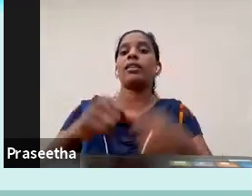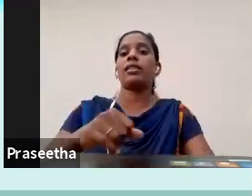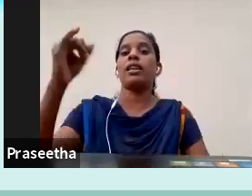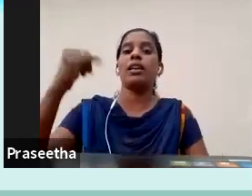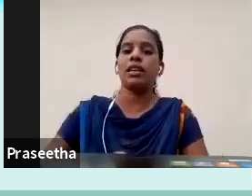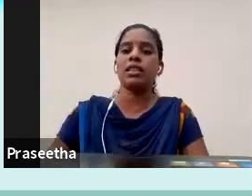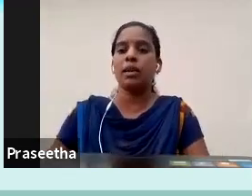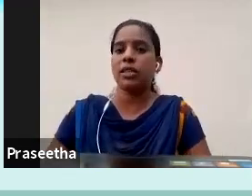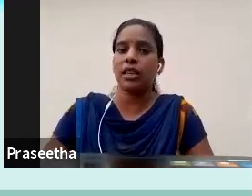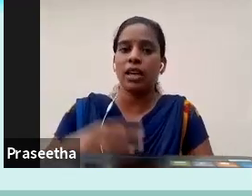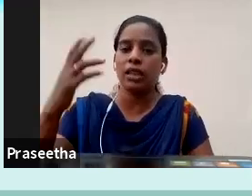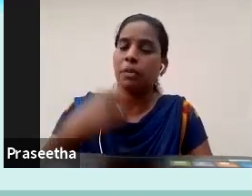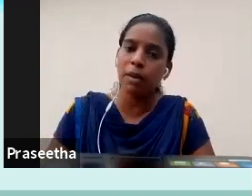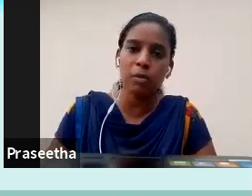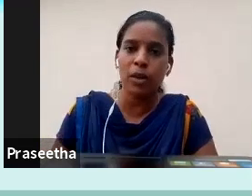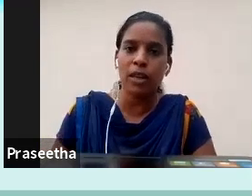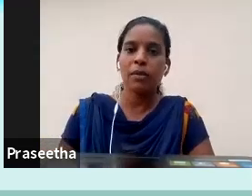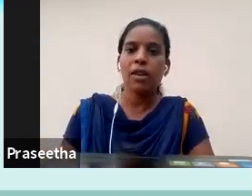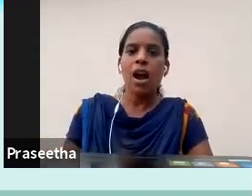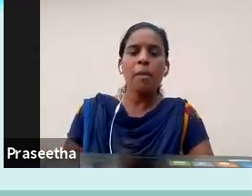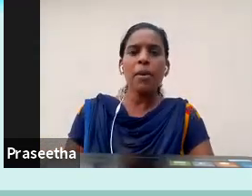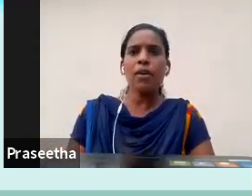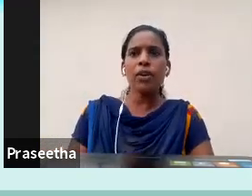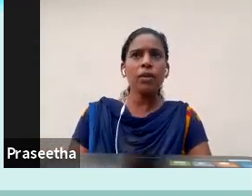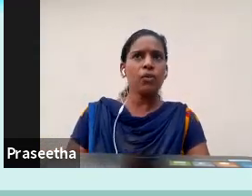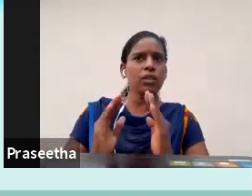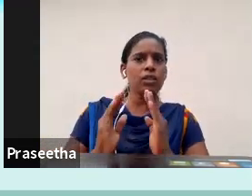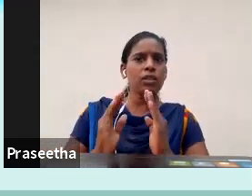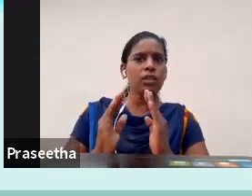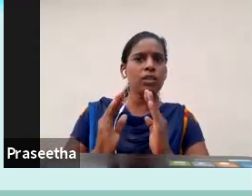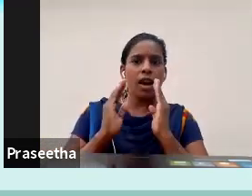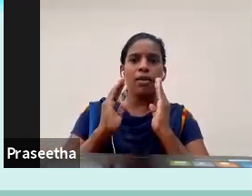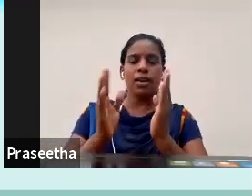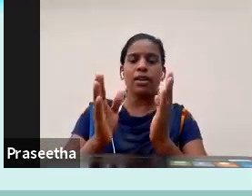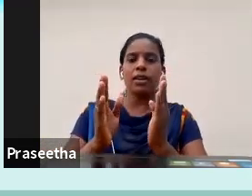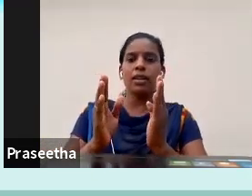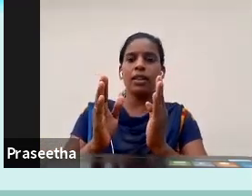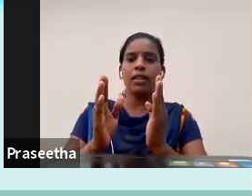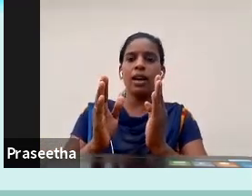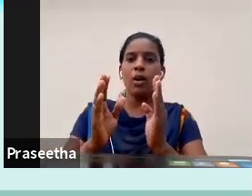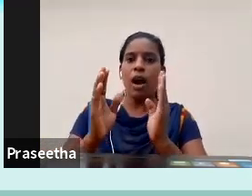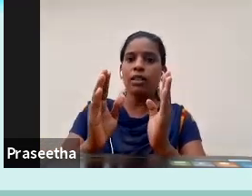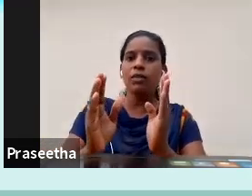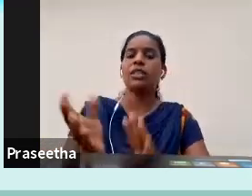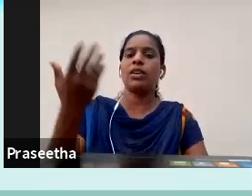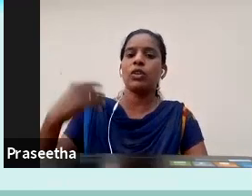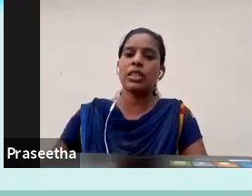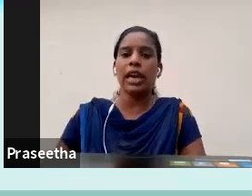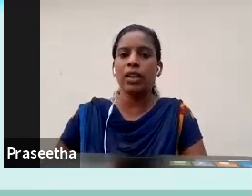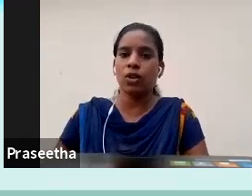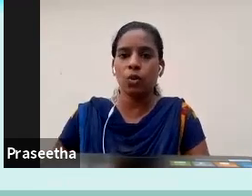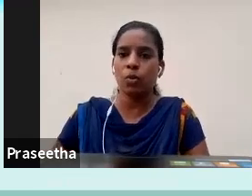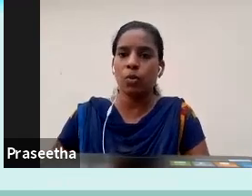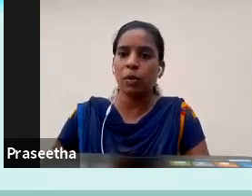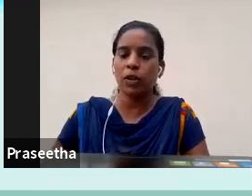എ എസ് ഇ ടി എച്ച് എ പ്രസീത എന്നൊക്കെ പറയാൻ ബുദ്ധിമുട്ടായിരിക്കും. അപ്പൊ അവര് ഫസ്റ്റ് നമ്മളെ കാണുമ്പോ അവർക്ക് കിട്ടുന്നത് എന്താണോ അത് വെച്ചിട്ട് അവരൊരു